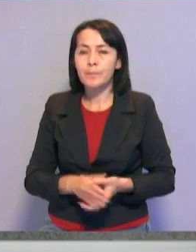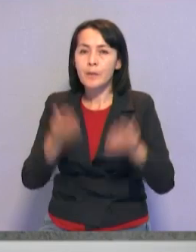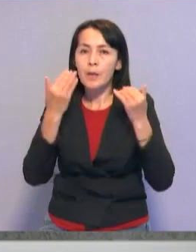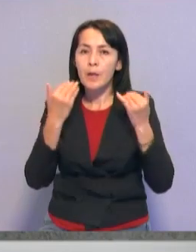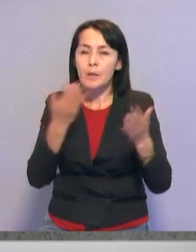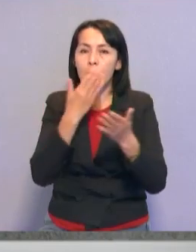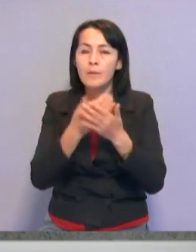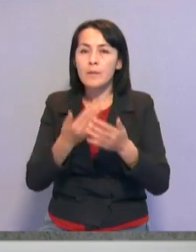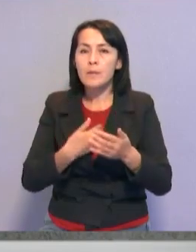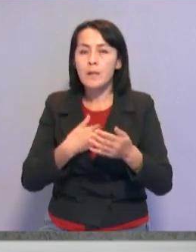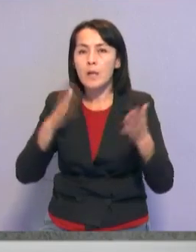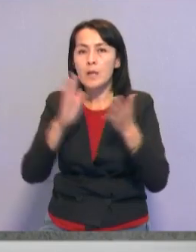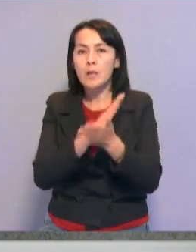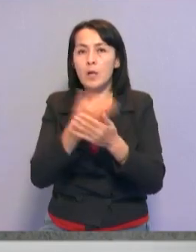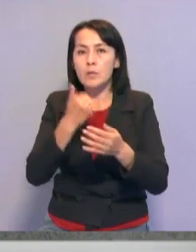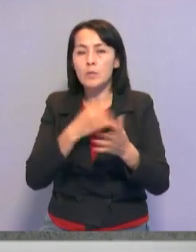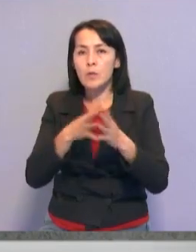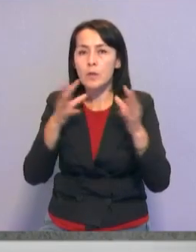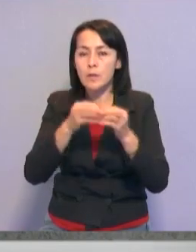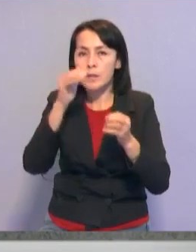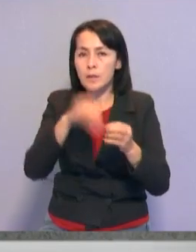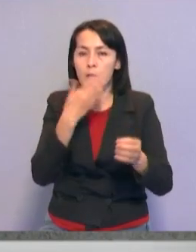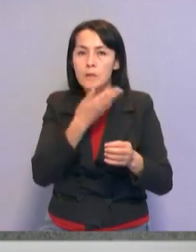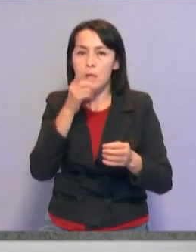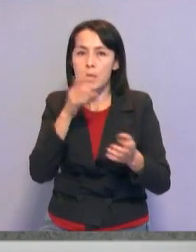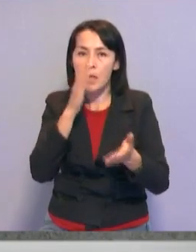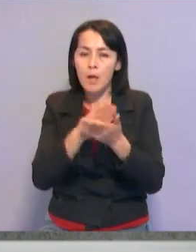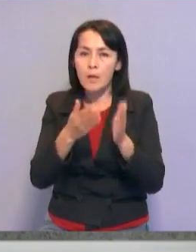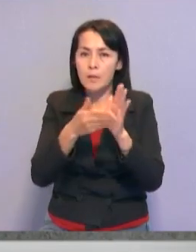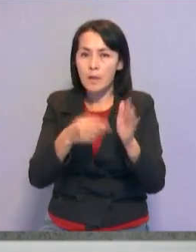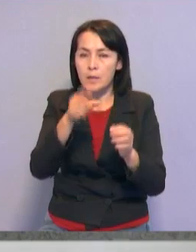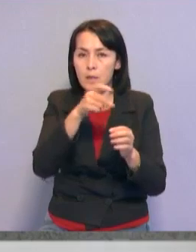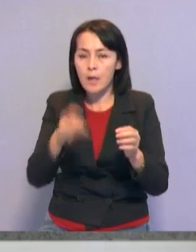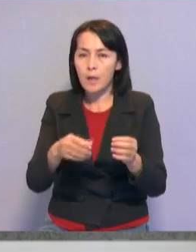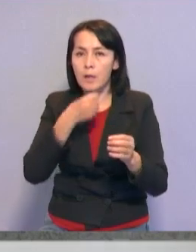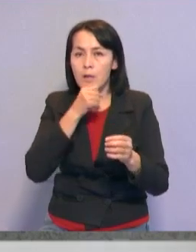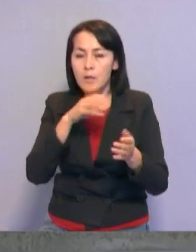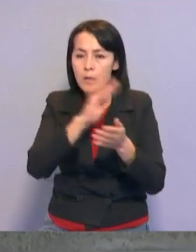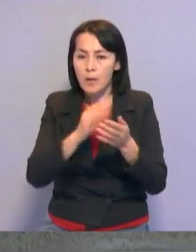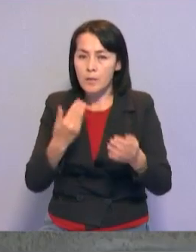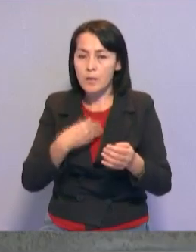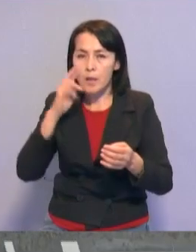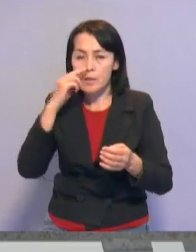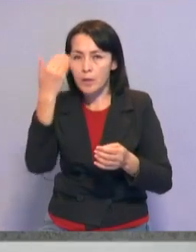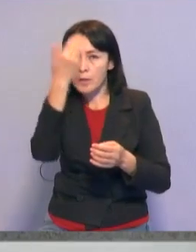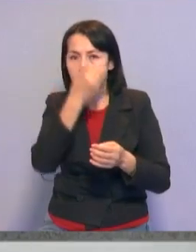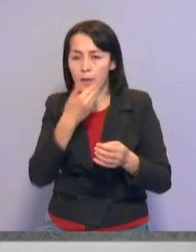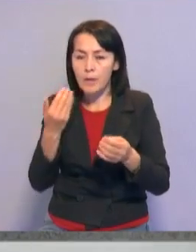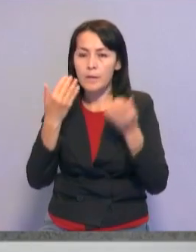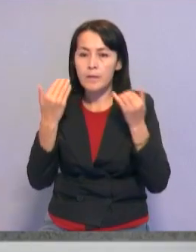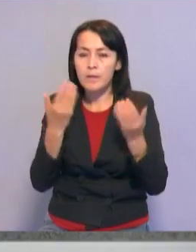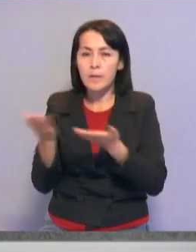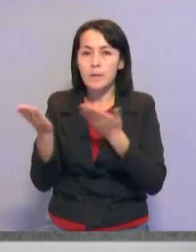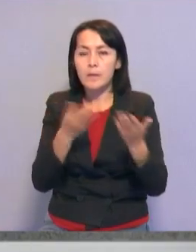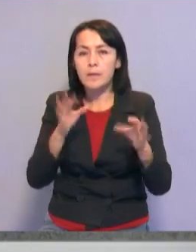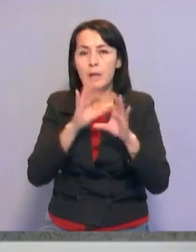Сегодня мы представляем наше издание. У нас около 10 тысяч читателей. Призываем горожан и ветеранов подписываться на «Шымкент Кельбеты» и «Панорама Шымкент».